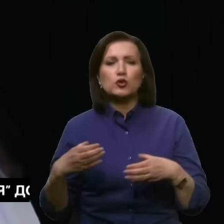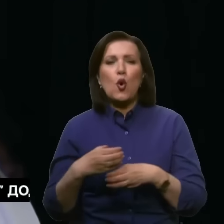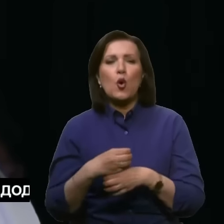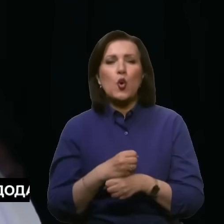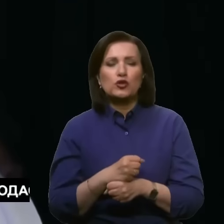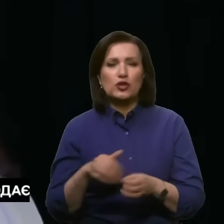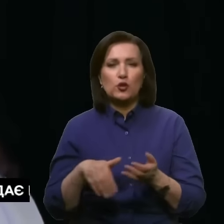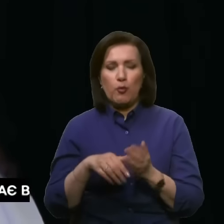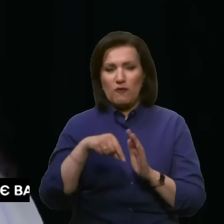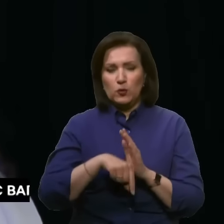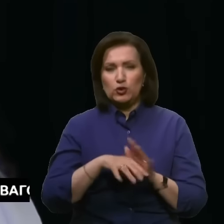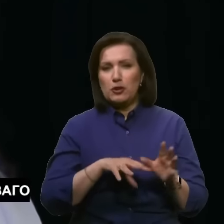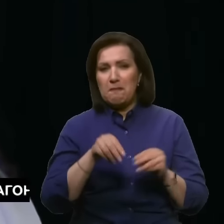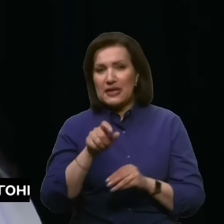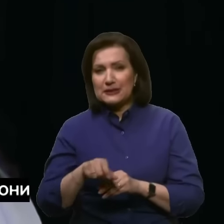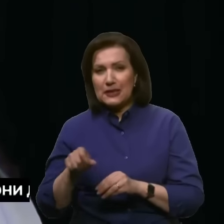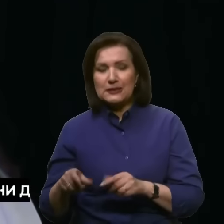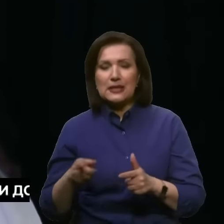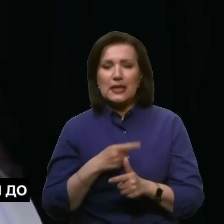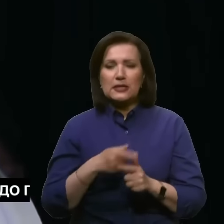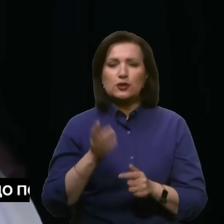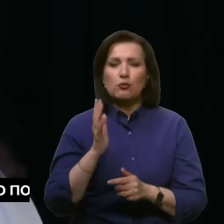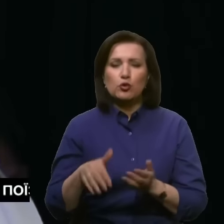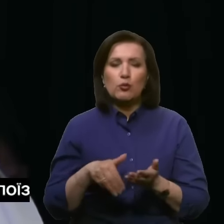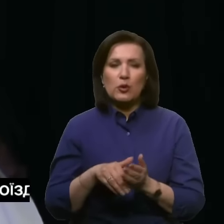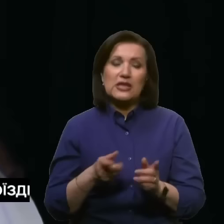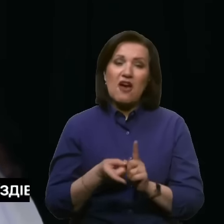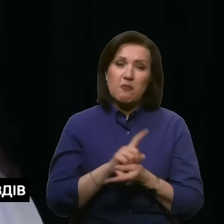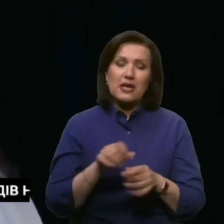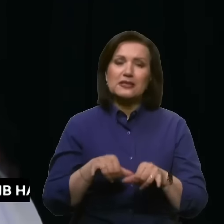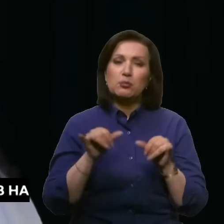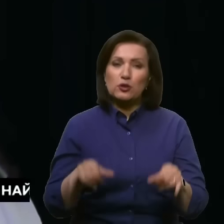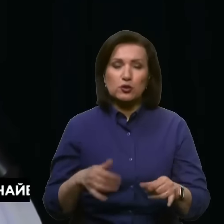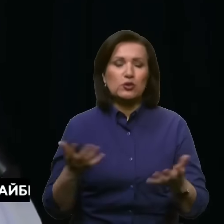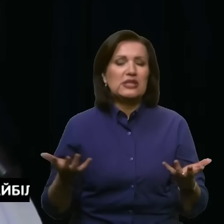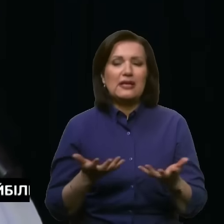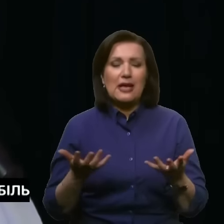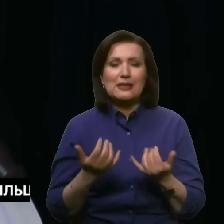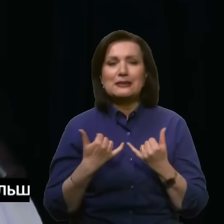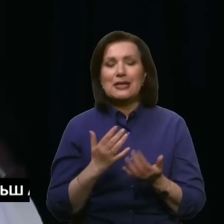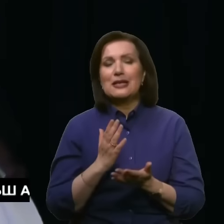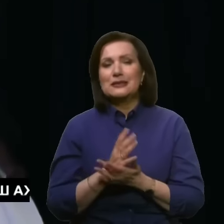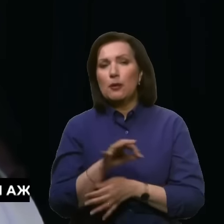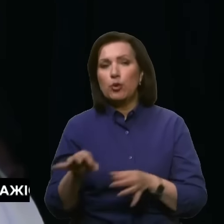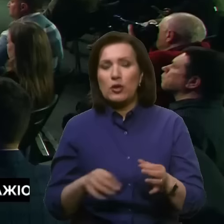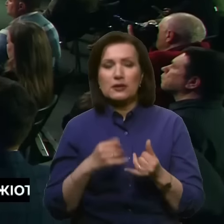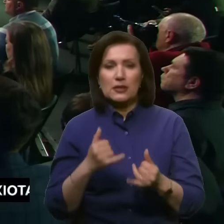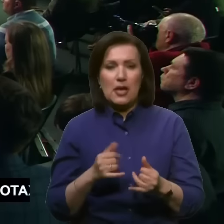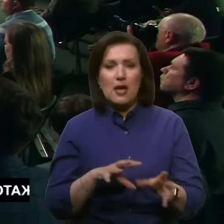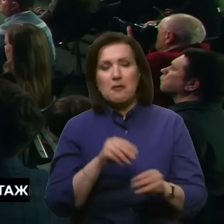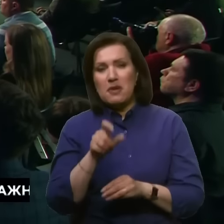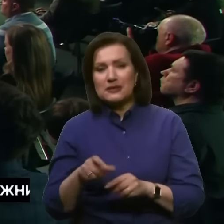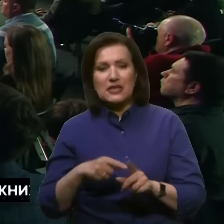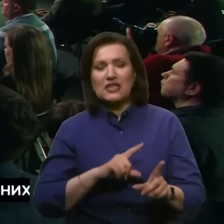скорочення допомоги внутрішнім переселенцям. Чи буде допомога навпаки збільшуватися? Які зараз є проєкти для переселенців,